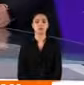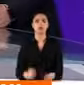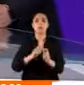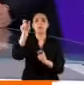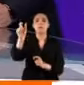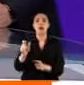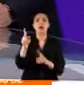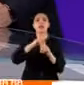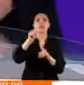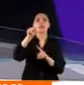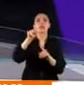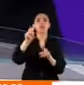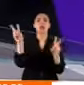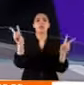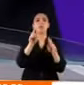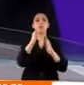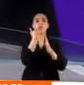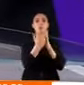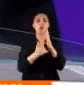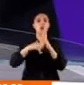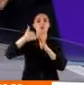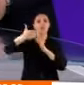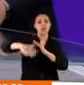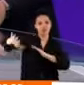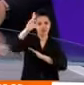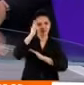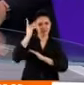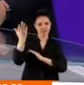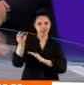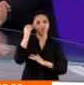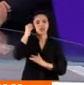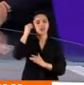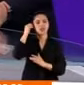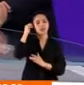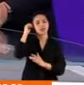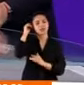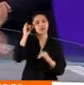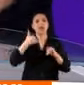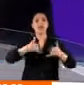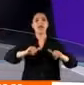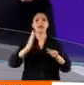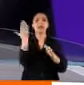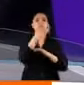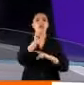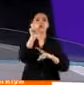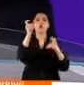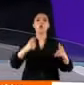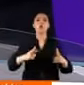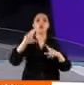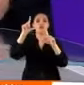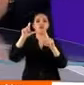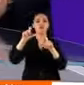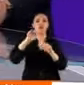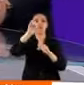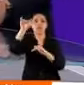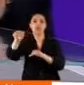Bahar Candan katıldığı bir moda programı sonrası tanınmıştı. Candan... Tatile gittiği Uludağ'da yanına fotoğraf çektirmeye gelen birinin